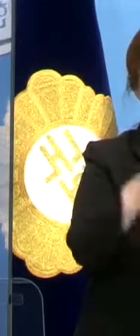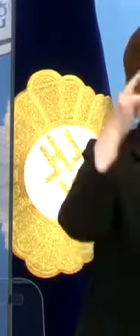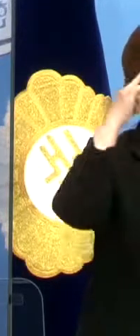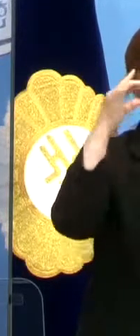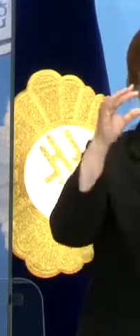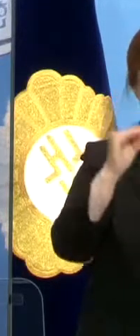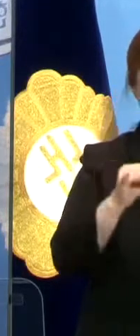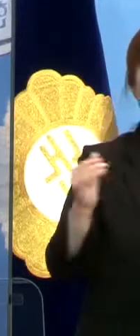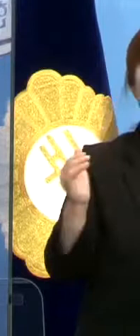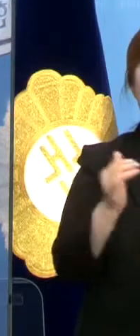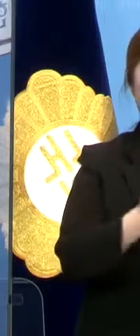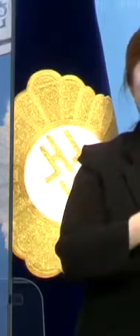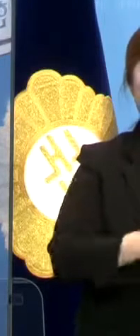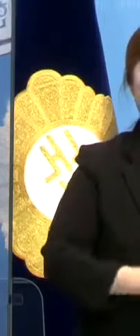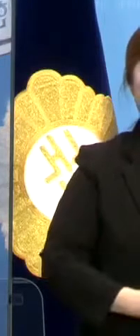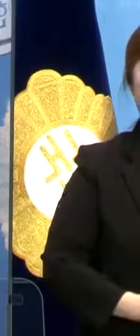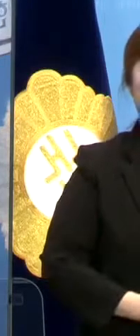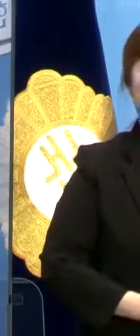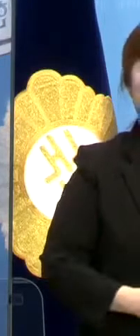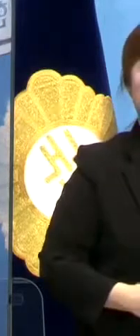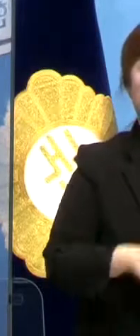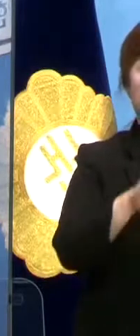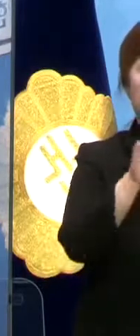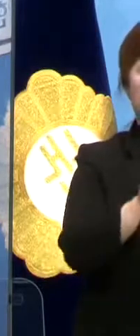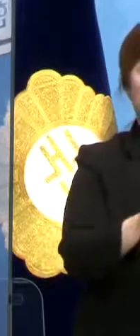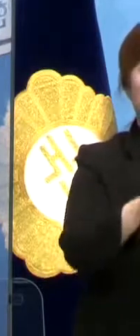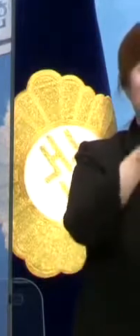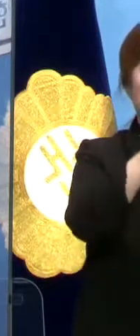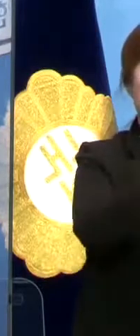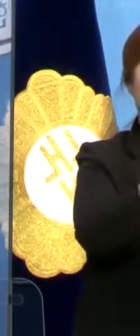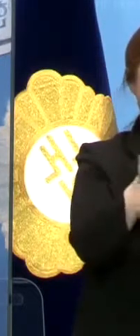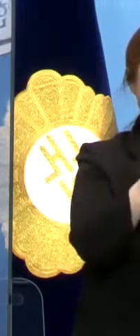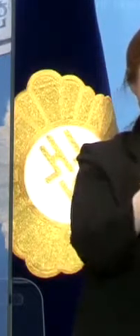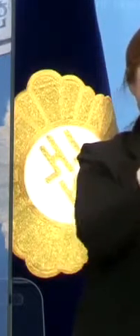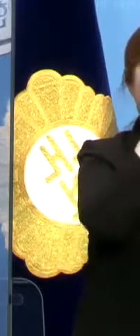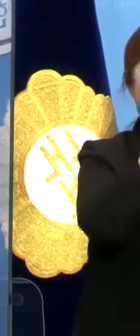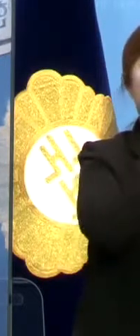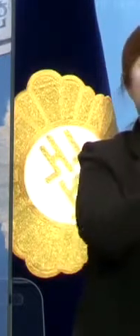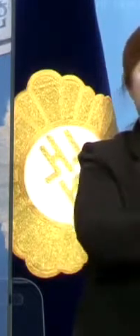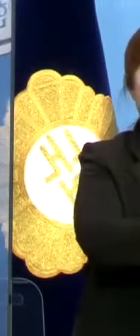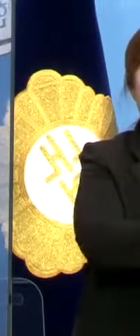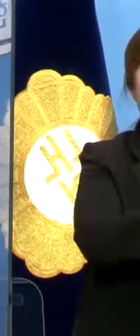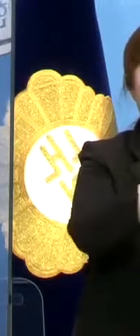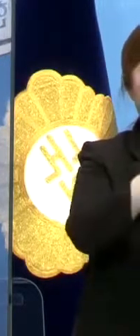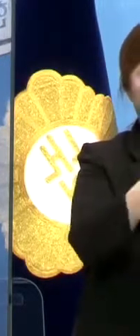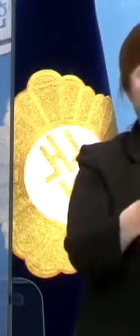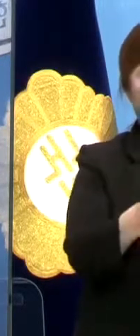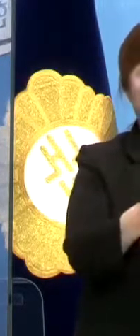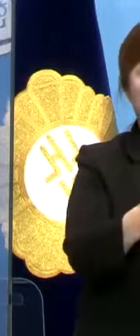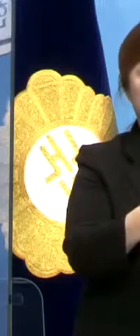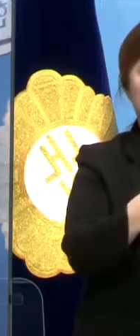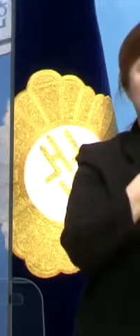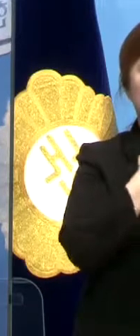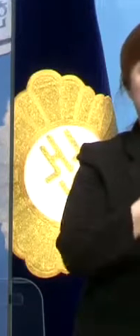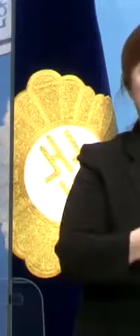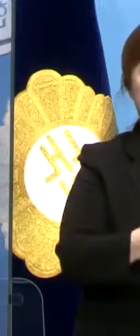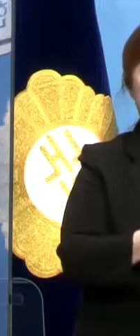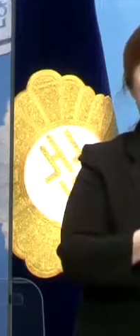이루었습니다 오늘은 쿠팡에서 억울한 죽음을 당한